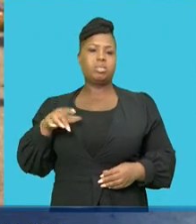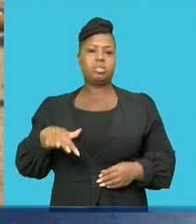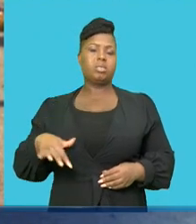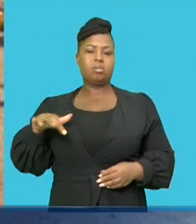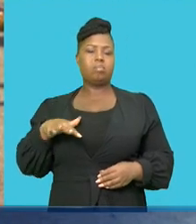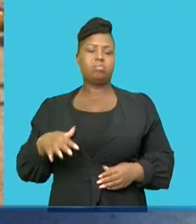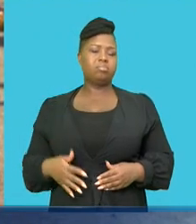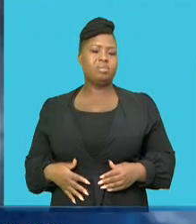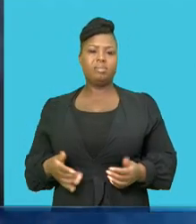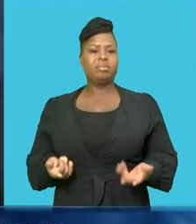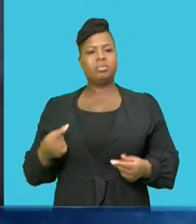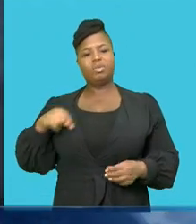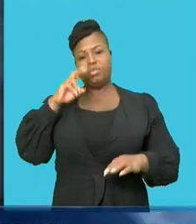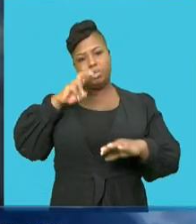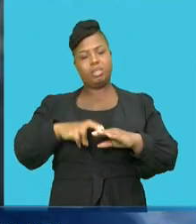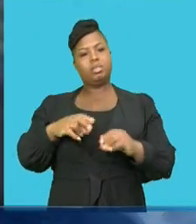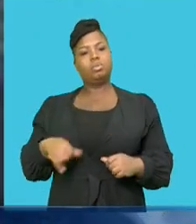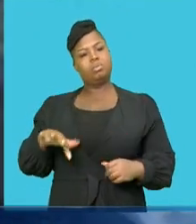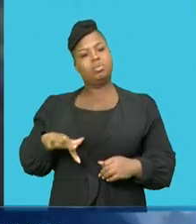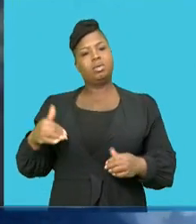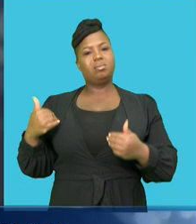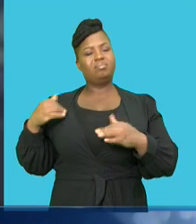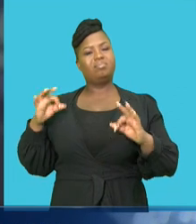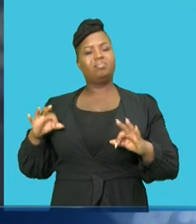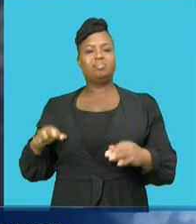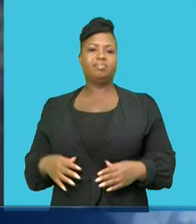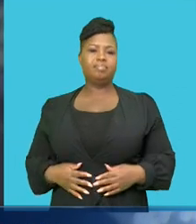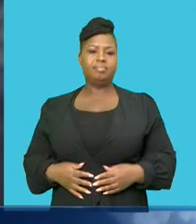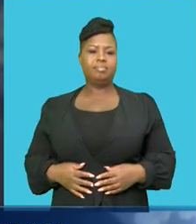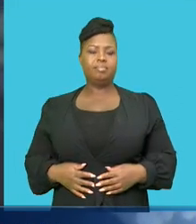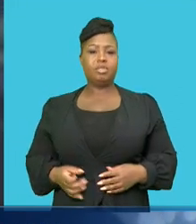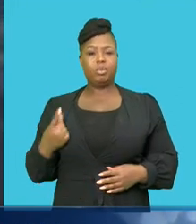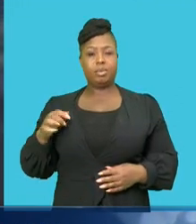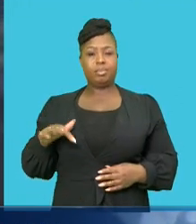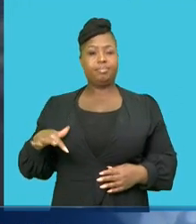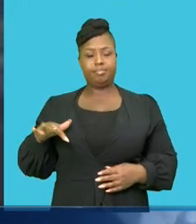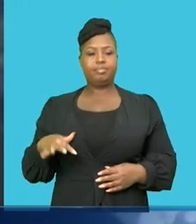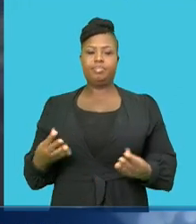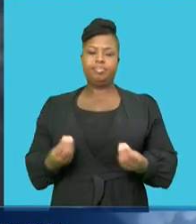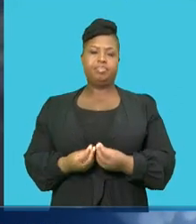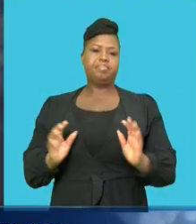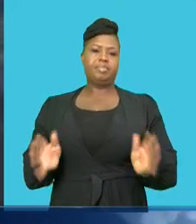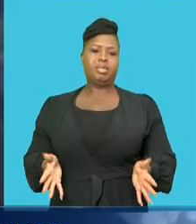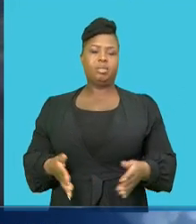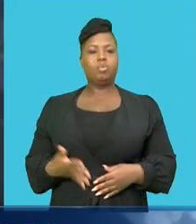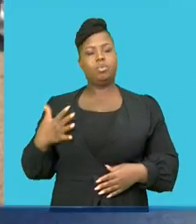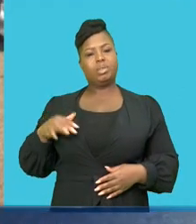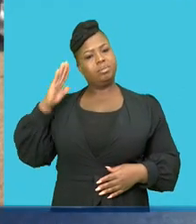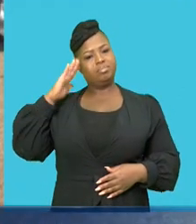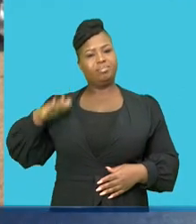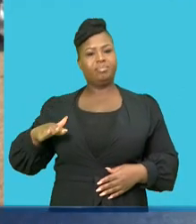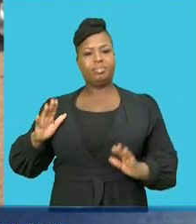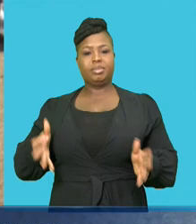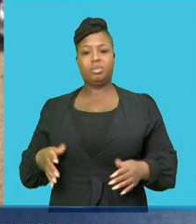nje. Ma singatholi indawo yokuhlala konke okunye kuzoyihlanganela. Iyo nje into esiyicelayo leyo Nkosi yami, indawo yokufihla ikhanda, ngoba